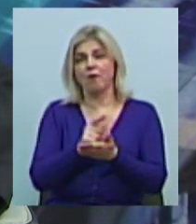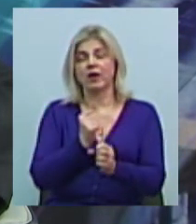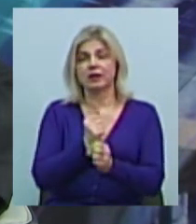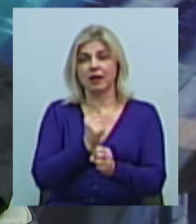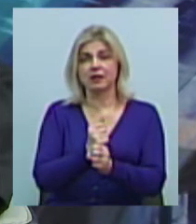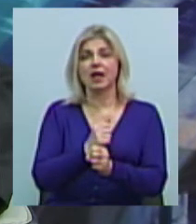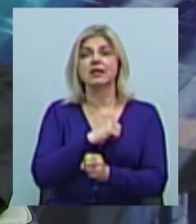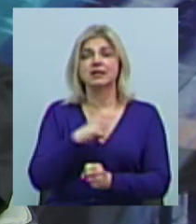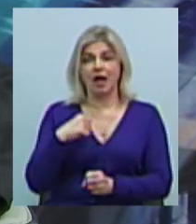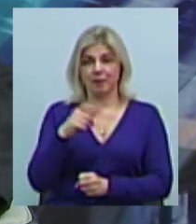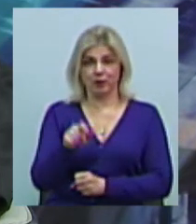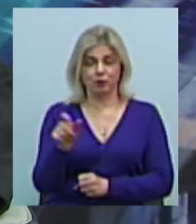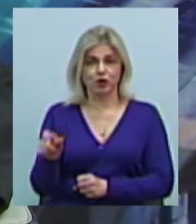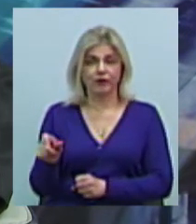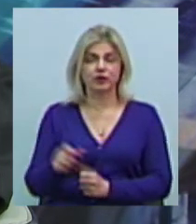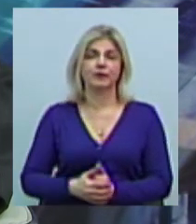право робити і самі споживачі.